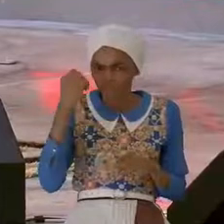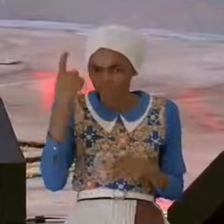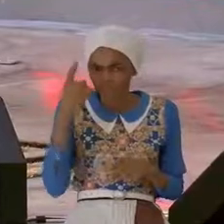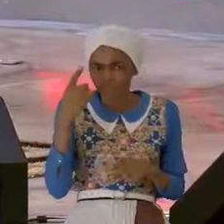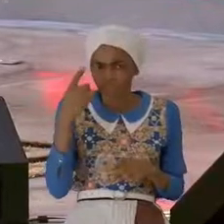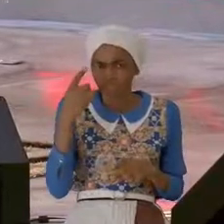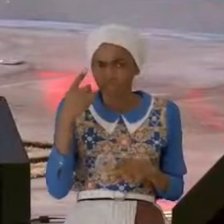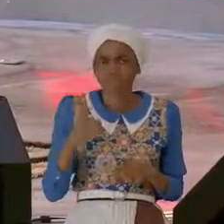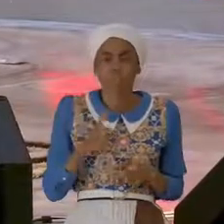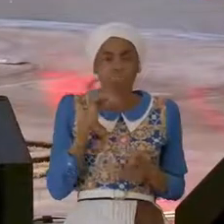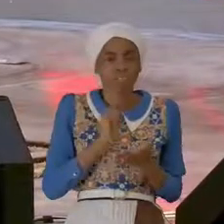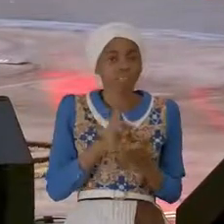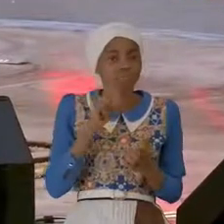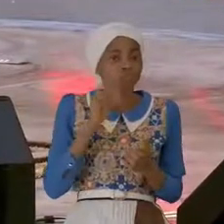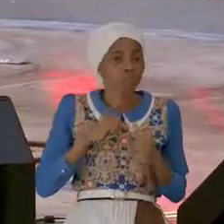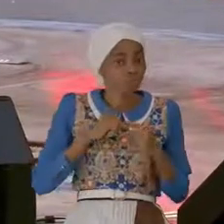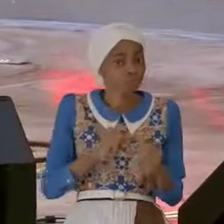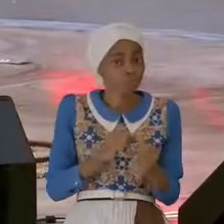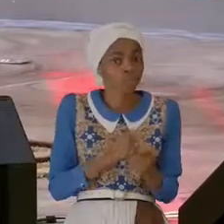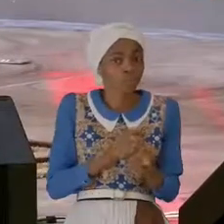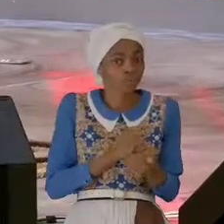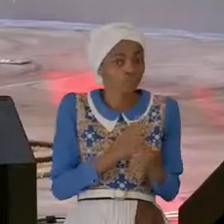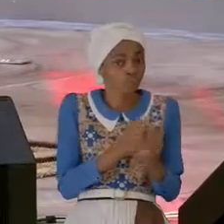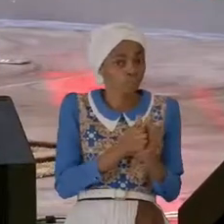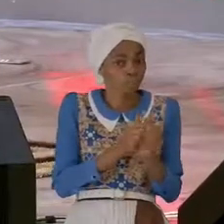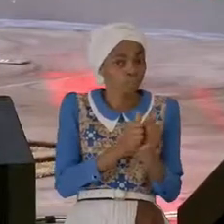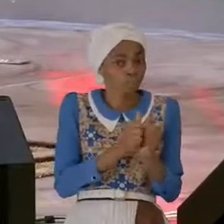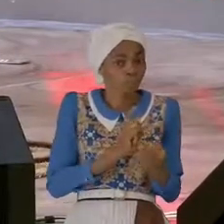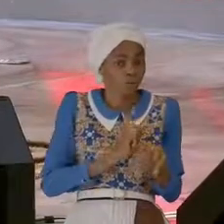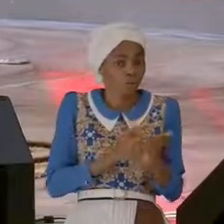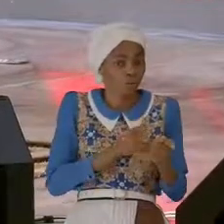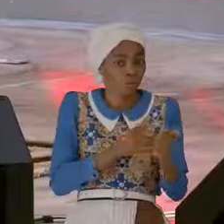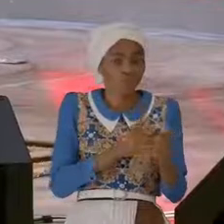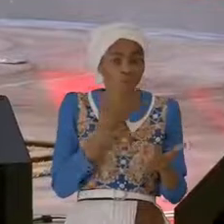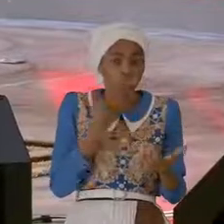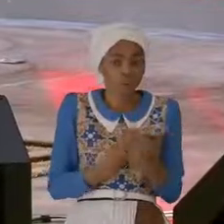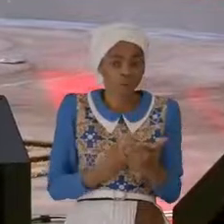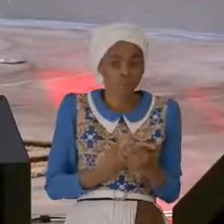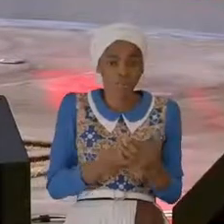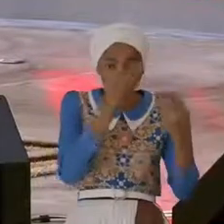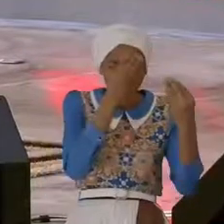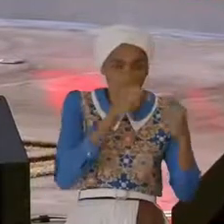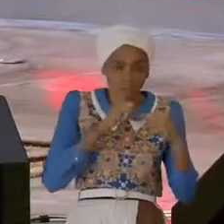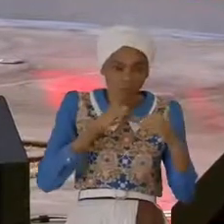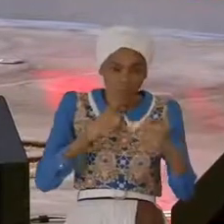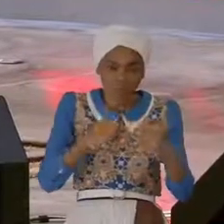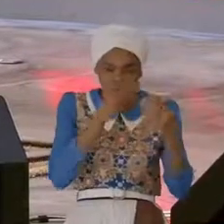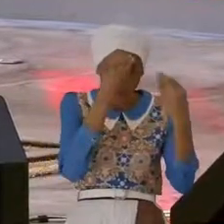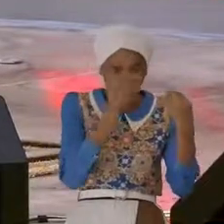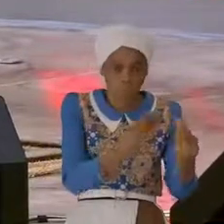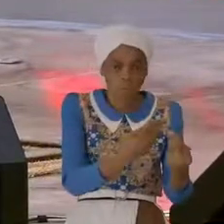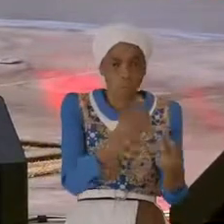vous ne comprenez pas? Vous devez continuer de bien courir. Vous devez continuer d'obéir. D'obéir à la parole de